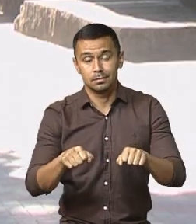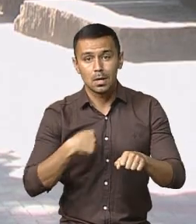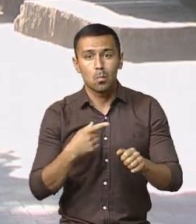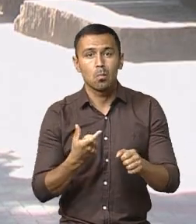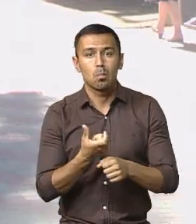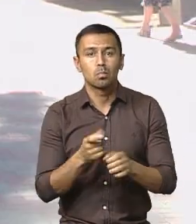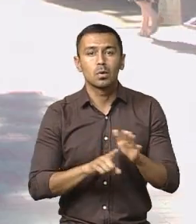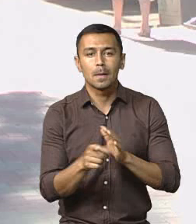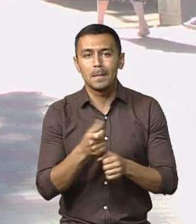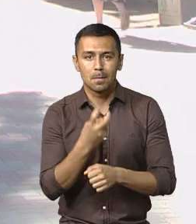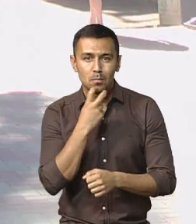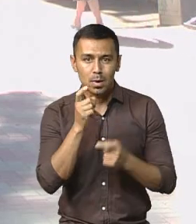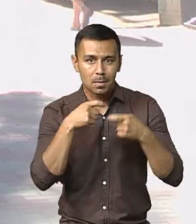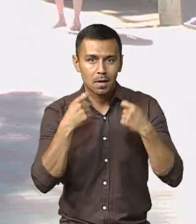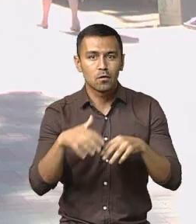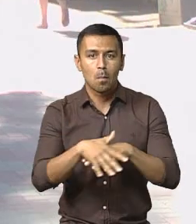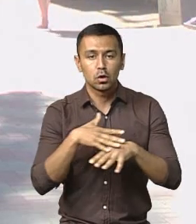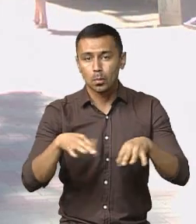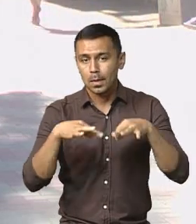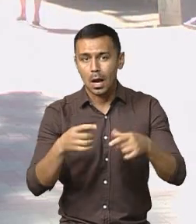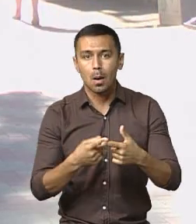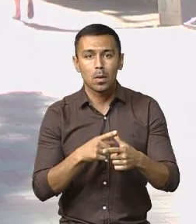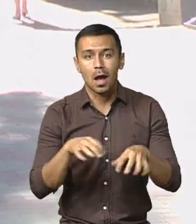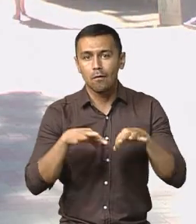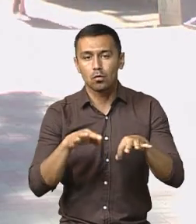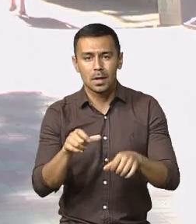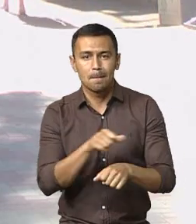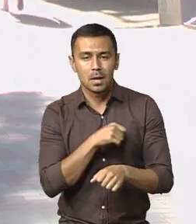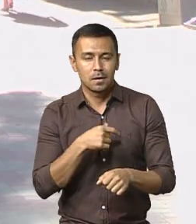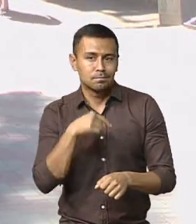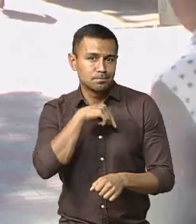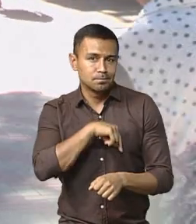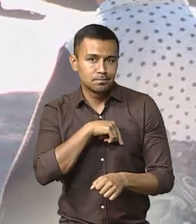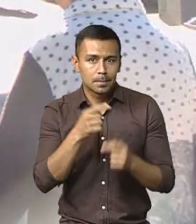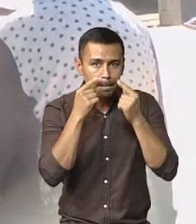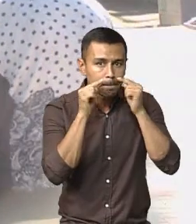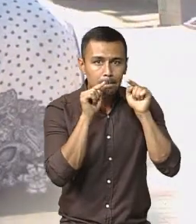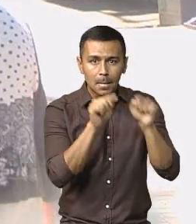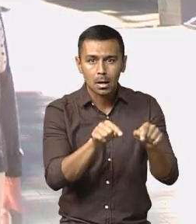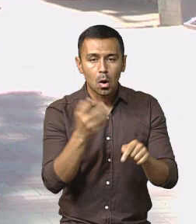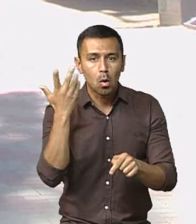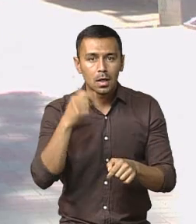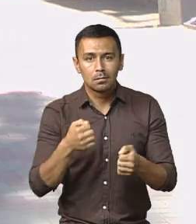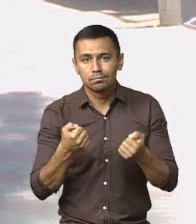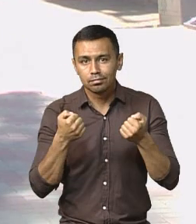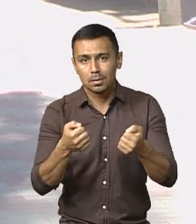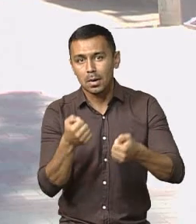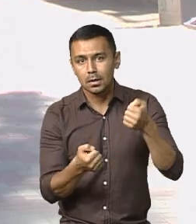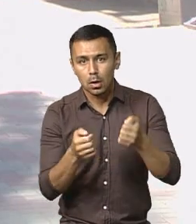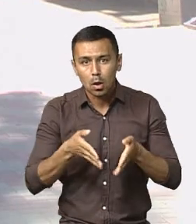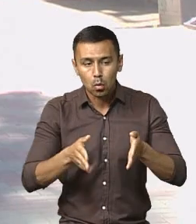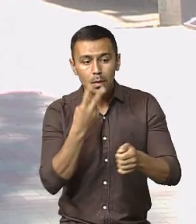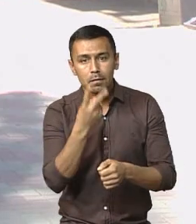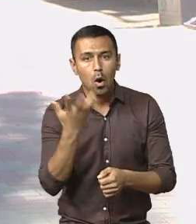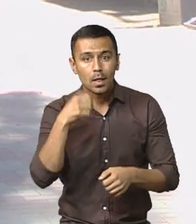більше посміхатися. В громадському транспорті або на авто ти більше в собі, зосереджений, коли ведеш машину, то на дорозі, а коли